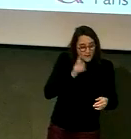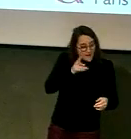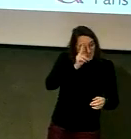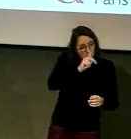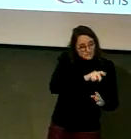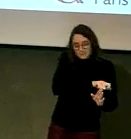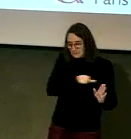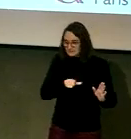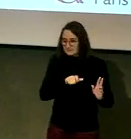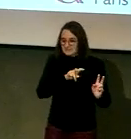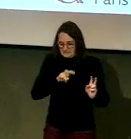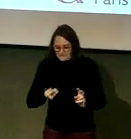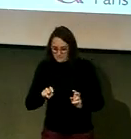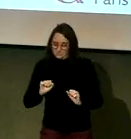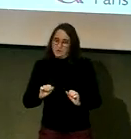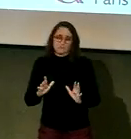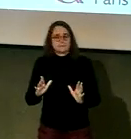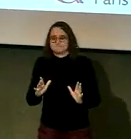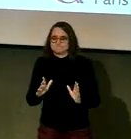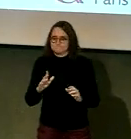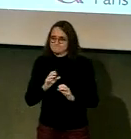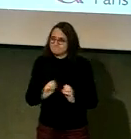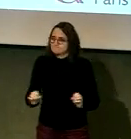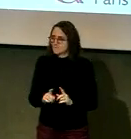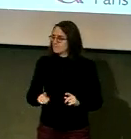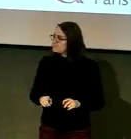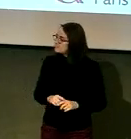tendance de se prolonger.